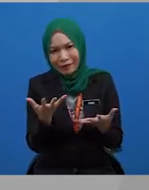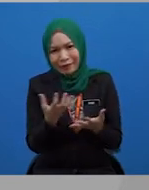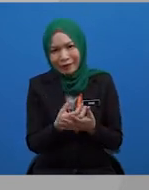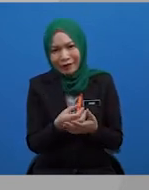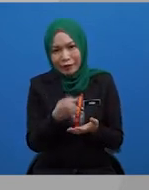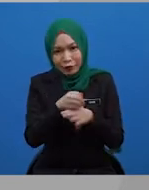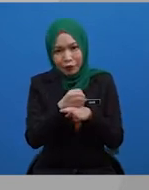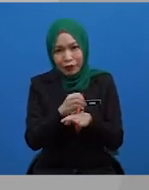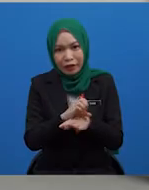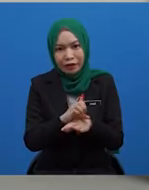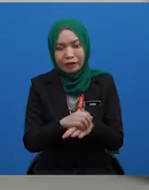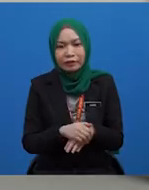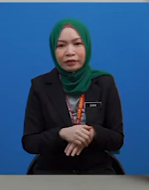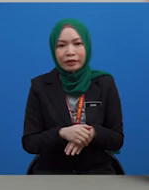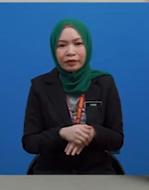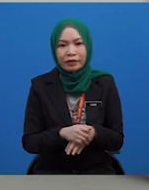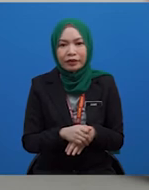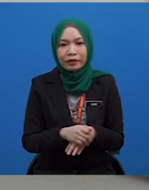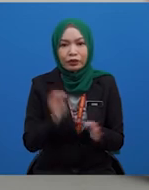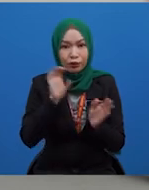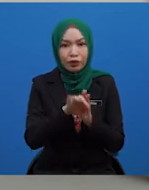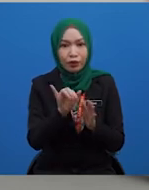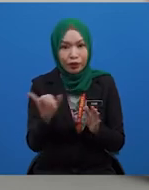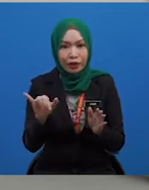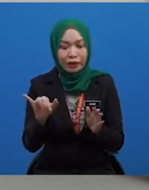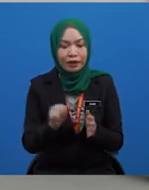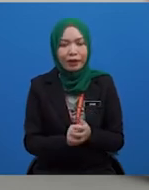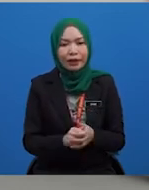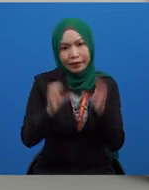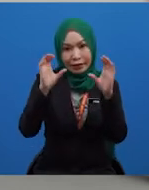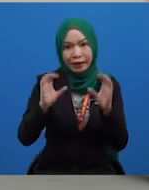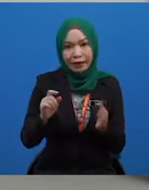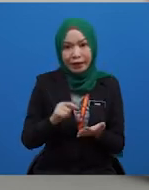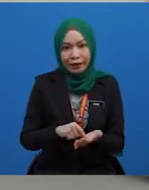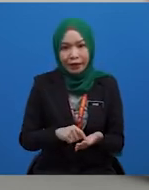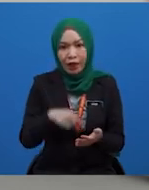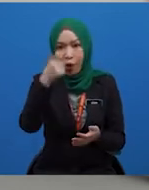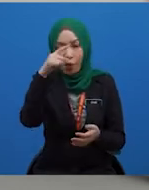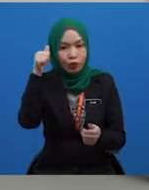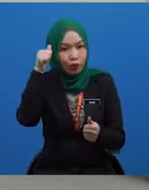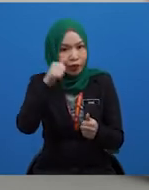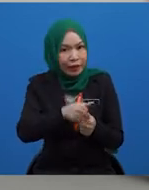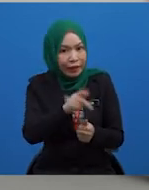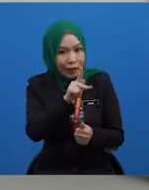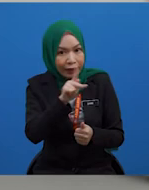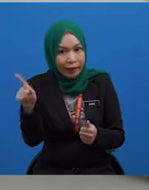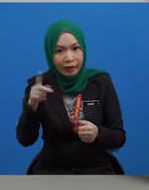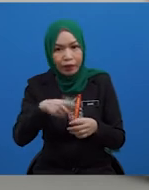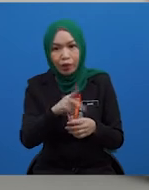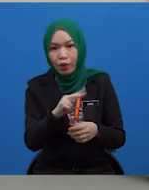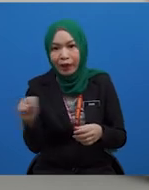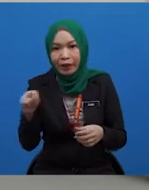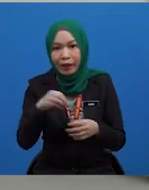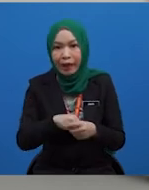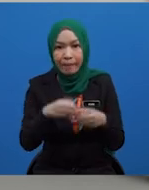Jadi, peletakan pasaran ini bermaksud salah satu pendekatan ataupun satu teknik yang digunakan oleh pemasar untuk mengingatkan